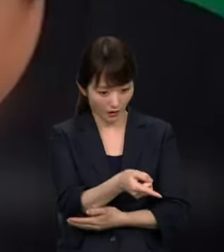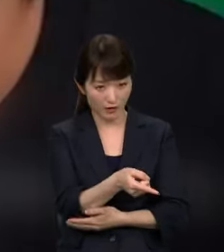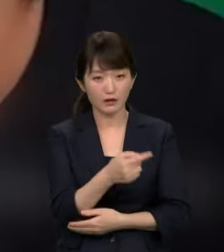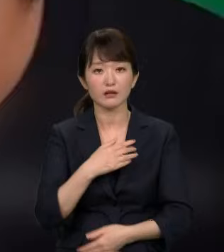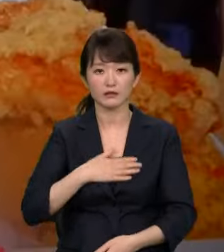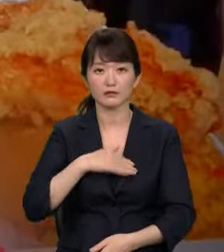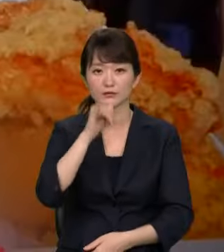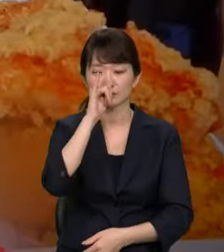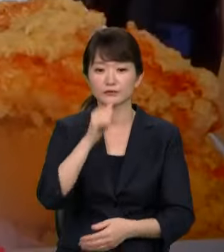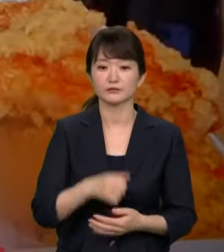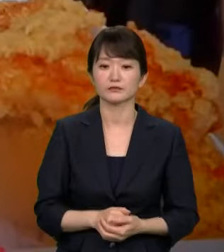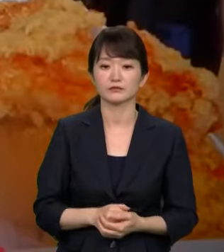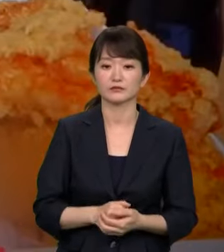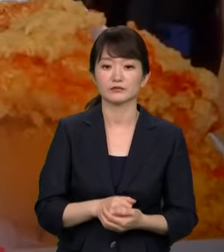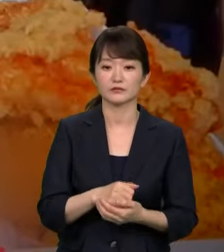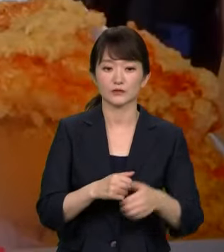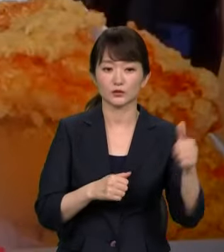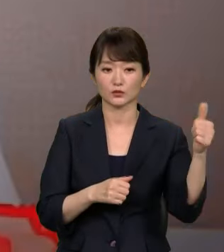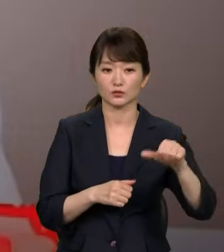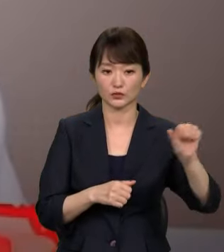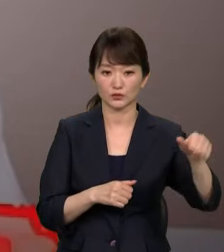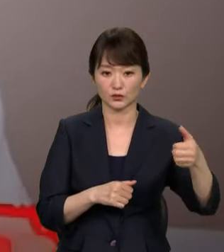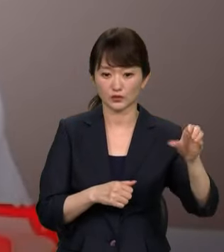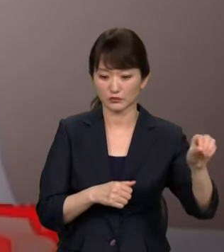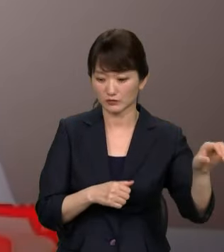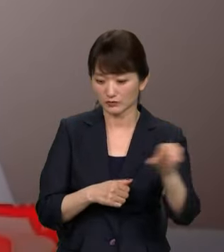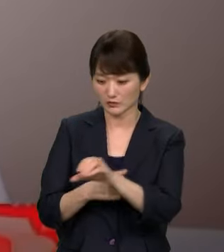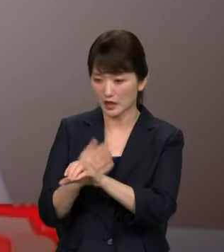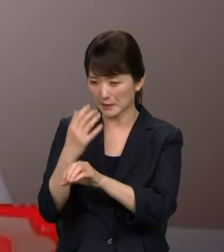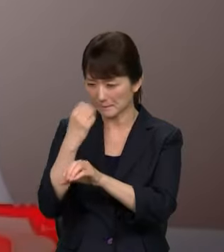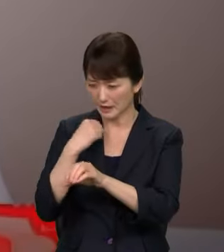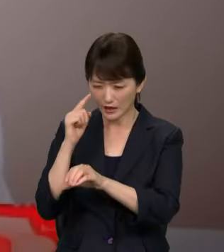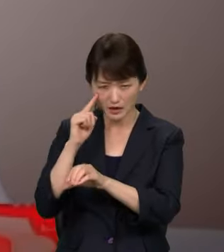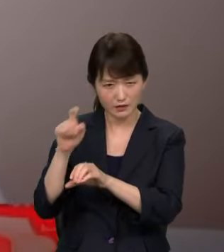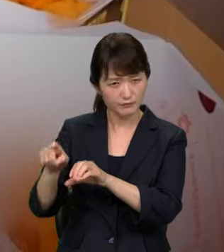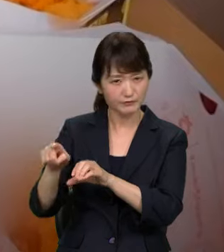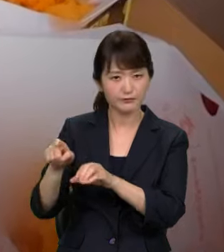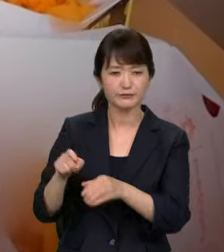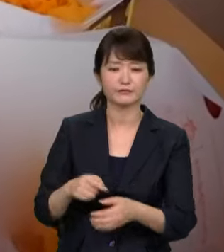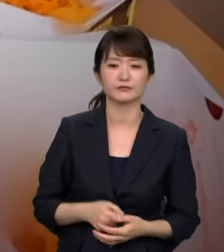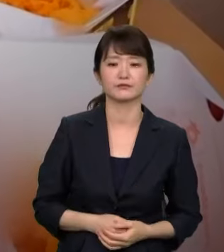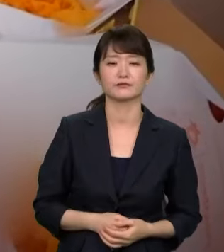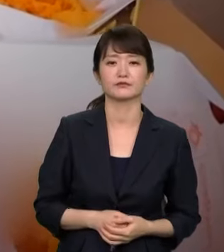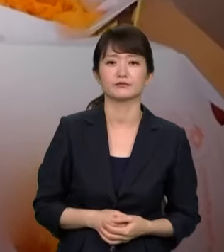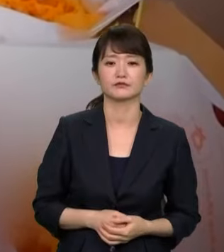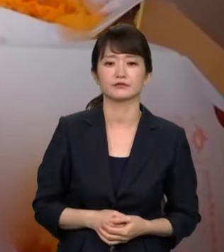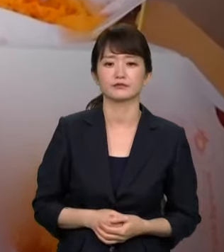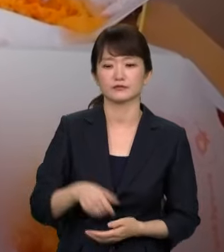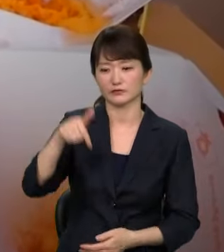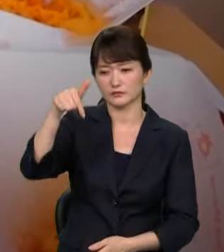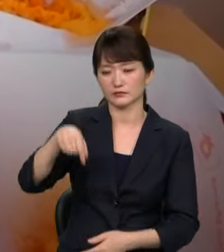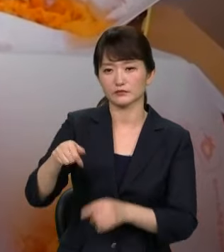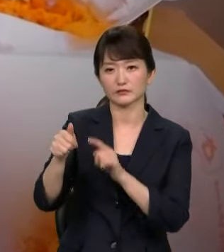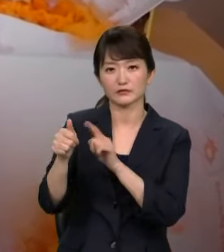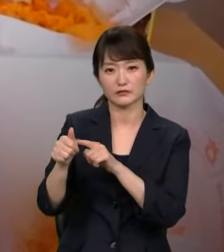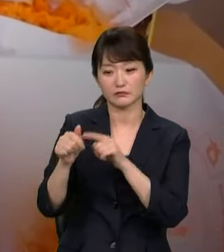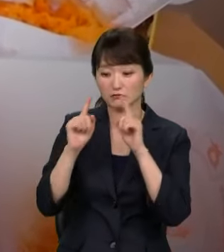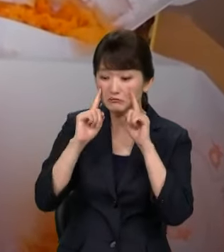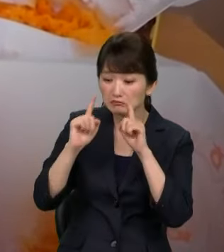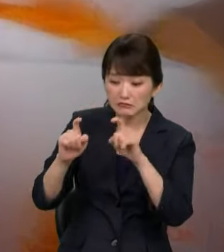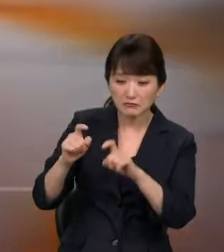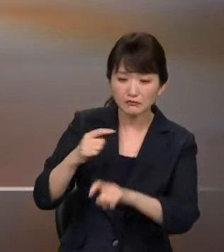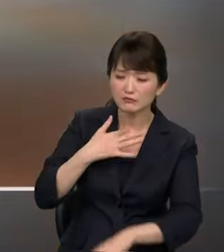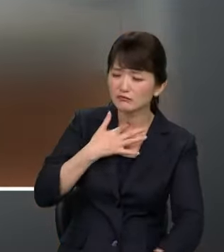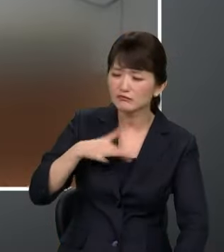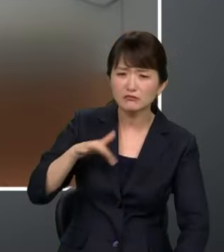알려졌습니다 그 대가로 5,500만 원을 받아챙긴 걸로 의심하고 있습니다 그동안 구제역은 이런 의혹을 부인해